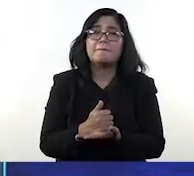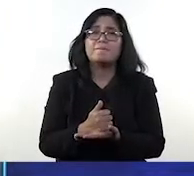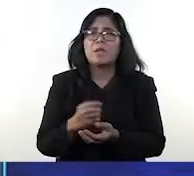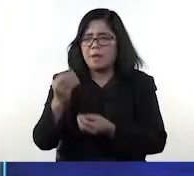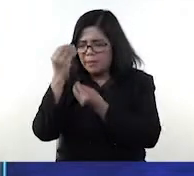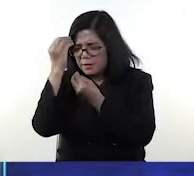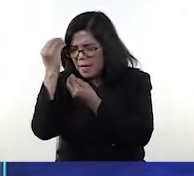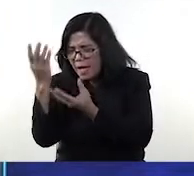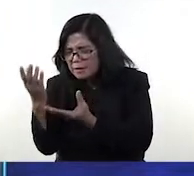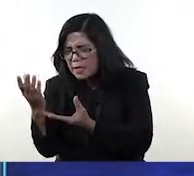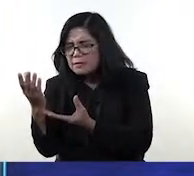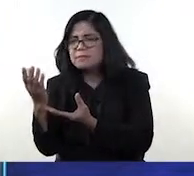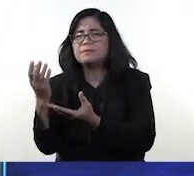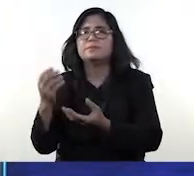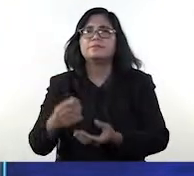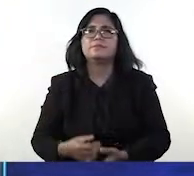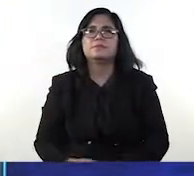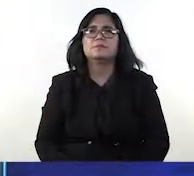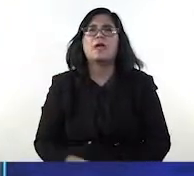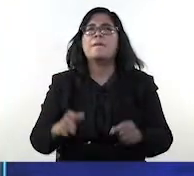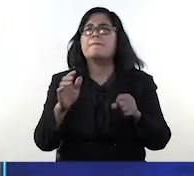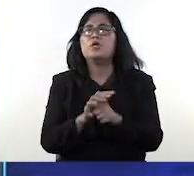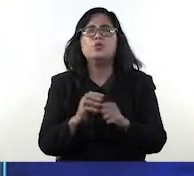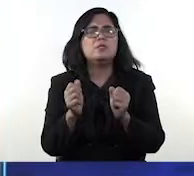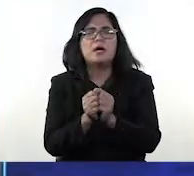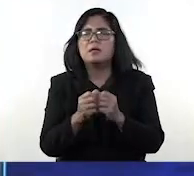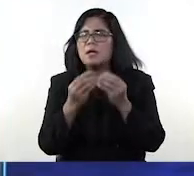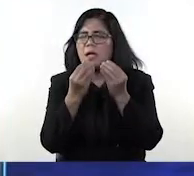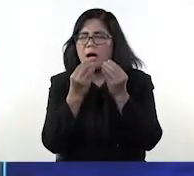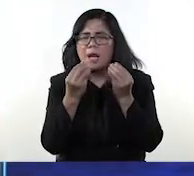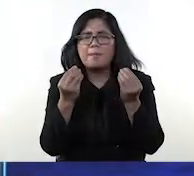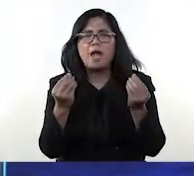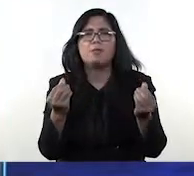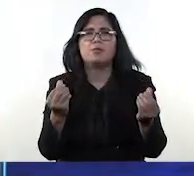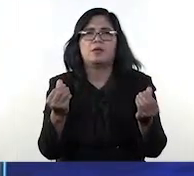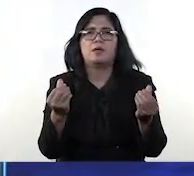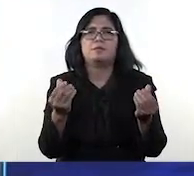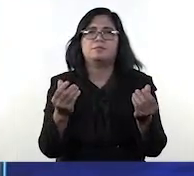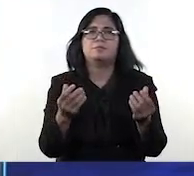Hai tapi dalam ketaatan ya 20 dengan kelemahlembutan